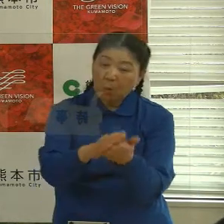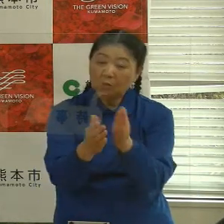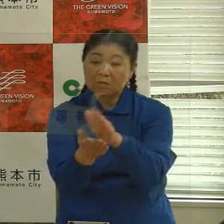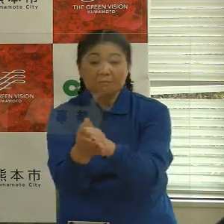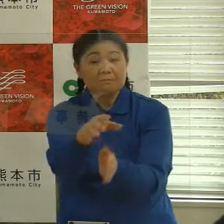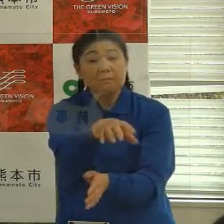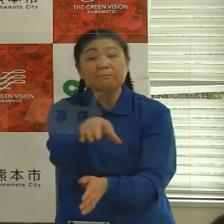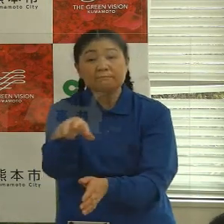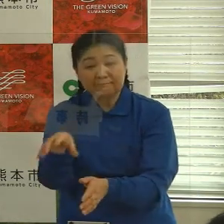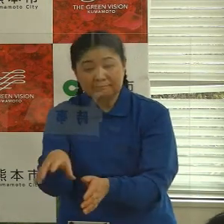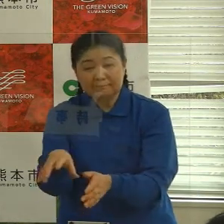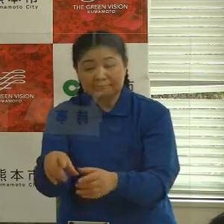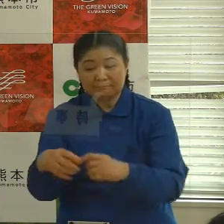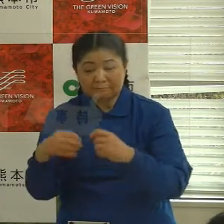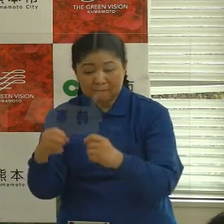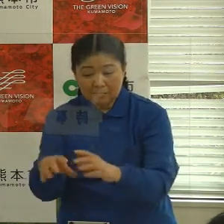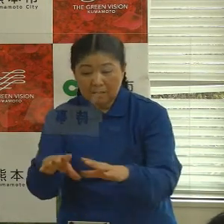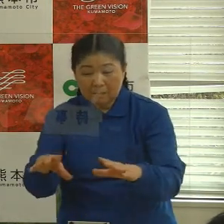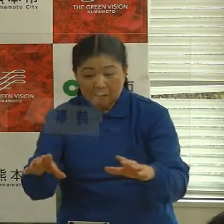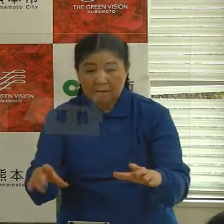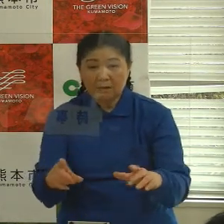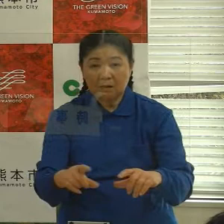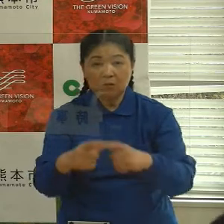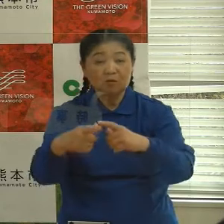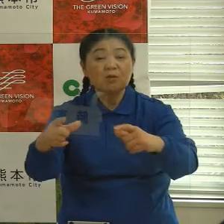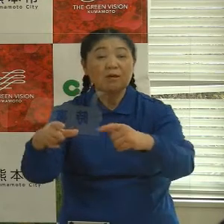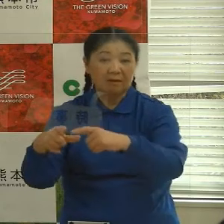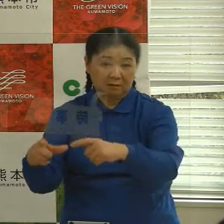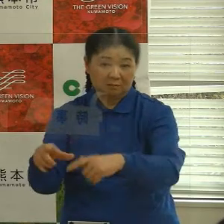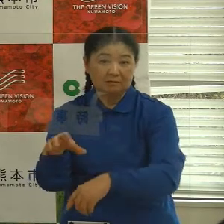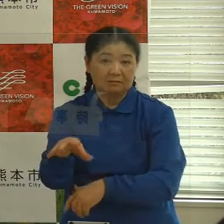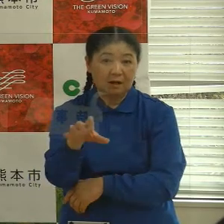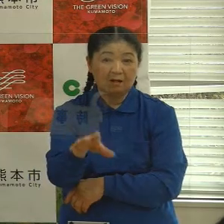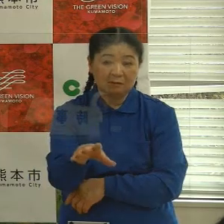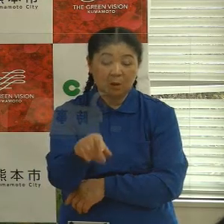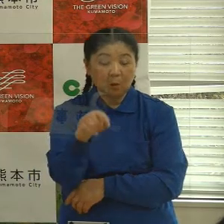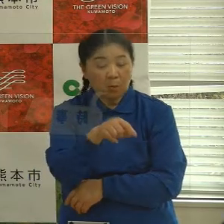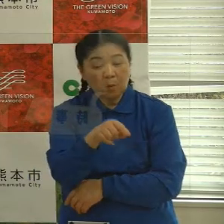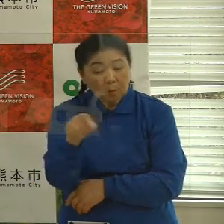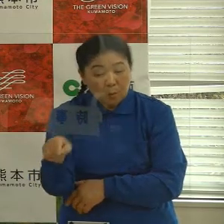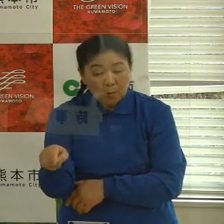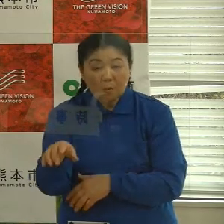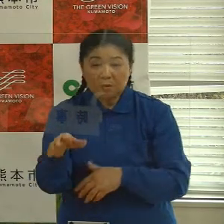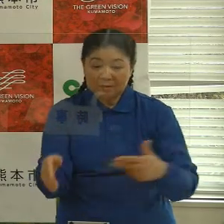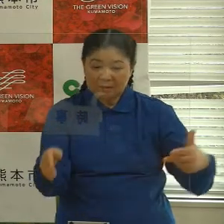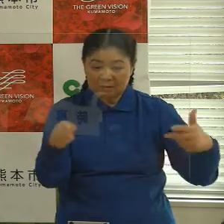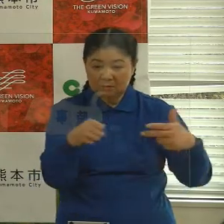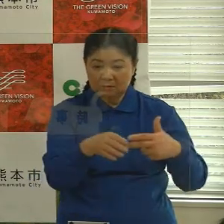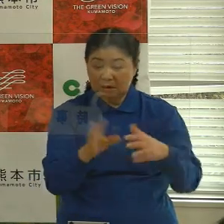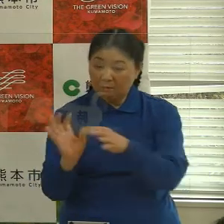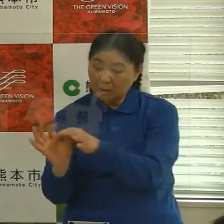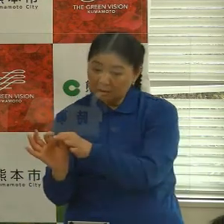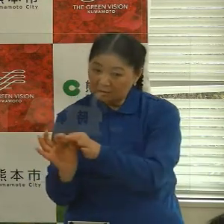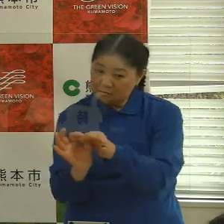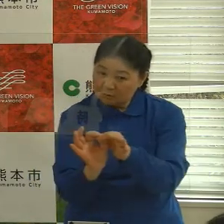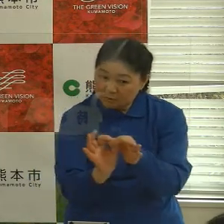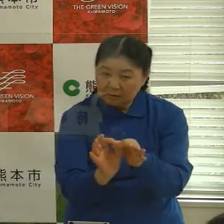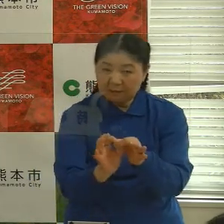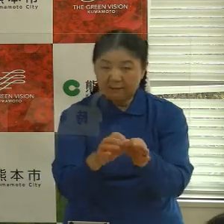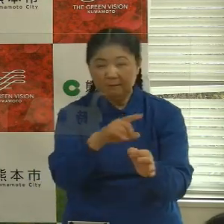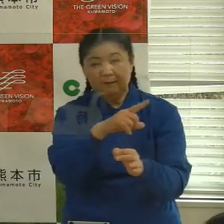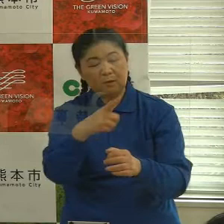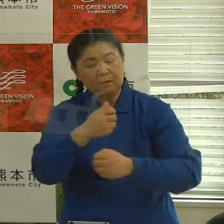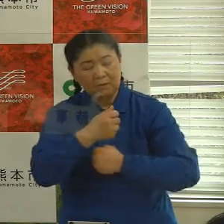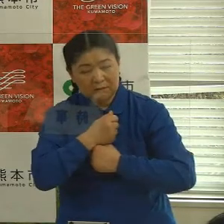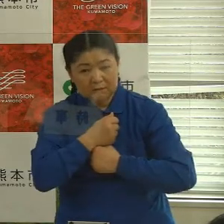ったお子さんたちの施設でもやっぱりクラスターが発生しているということで、こういうところはやはりまだ引き続きいろんな注意をしていか